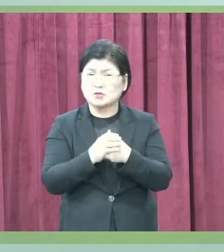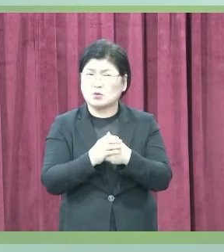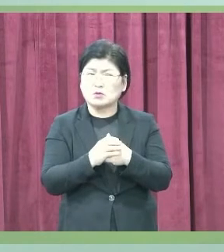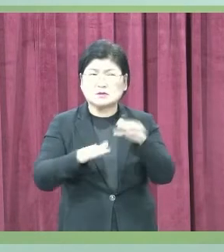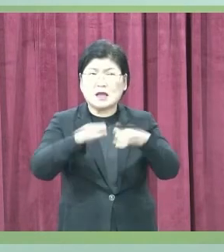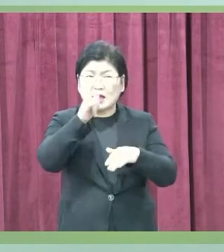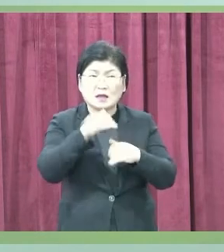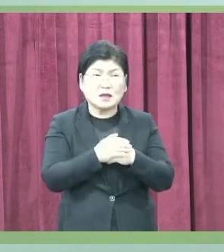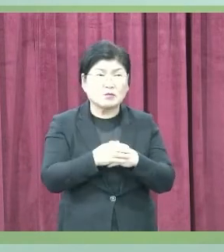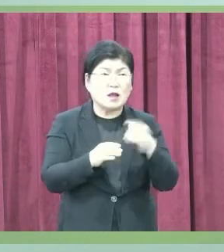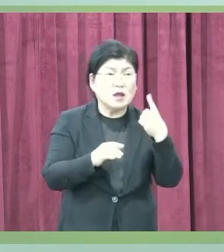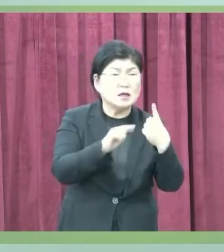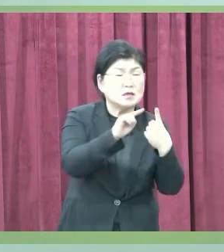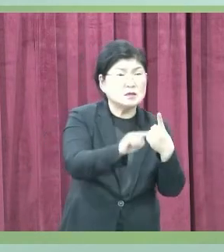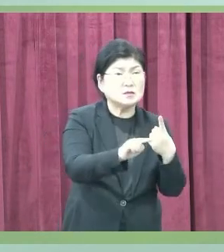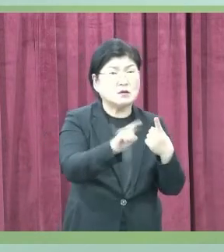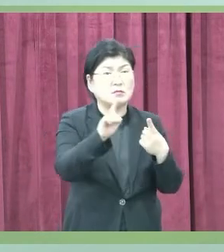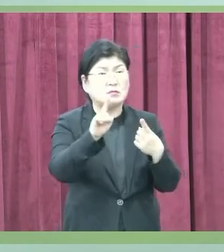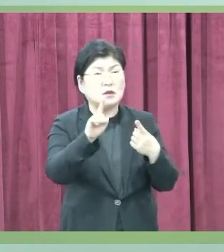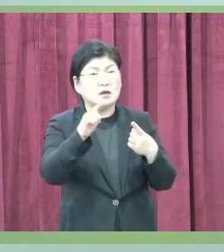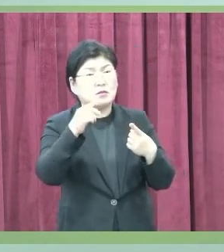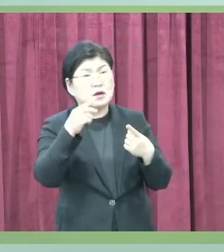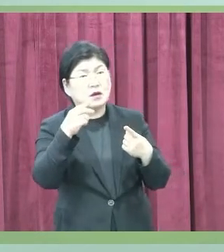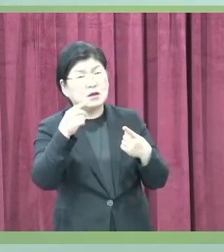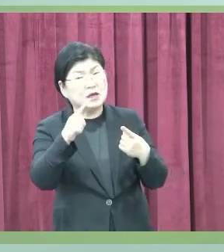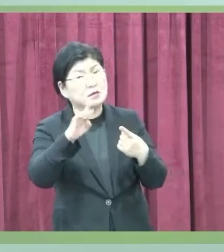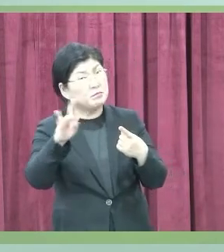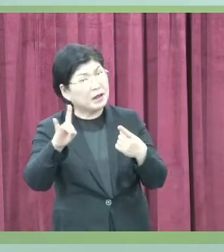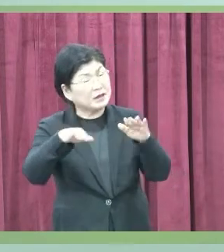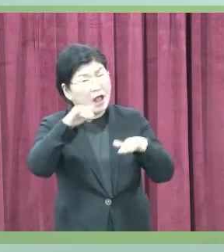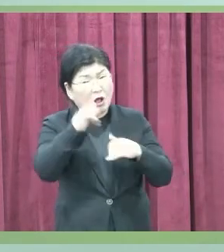노인이 많아서 좀 의료 이용이 많지 않을까 싶지만